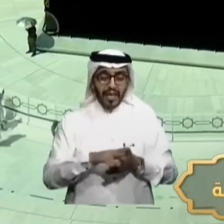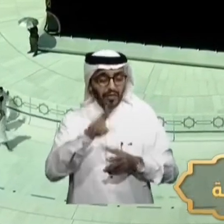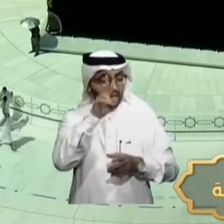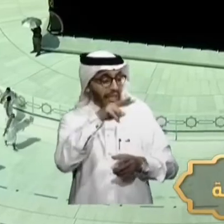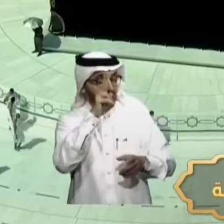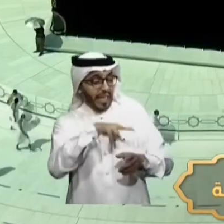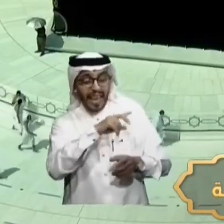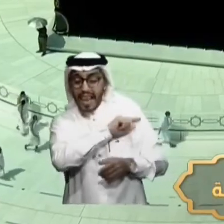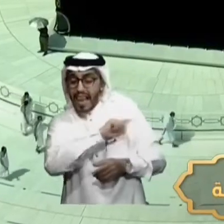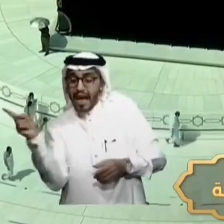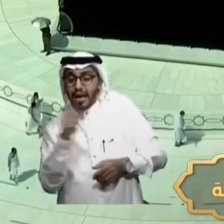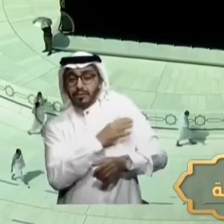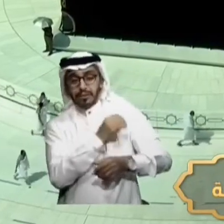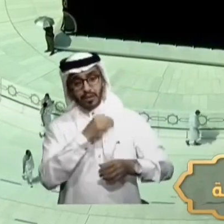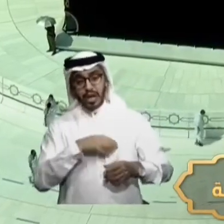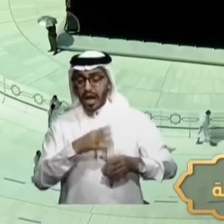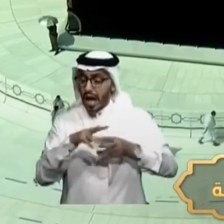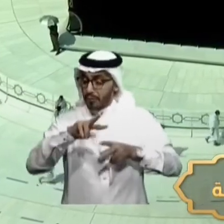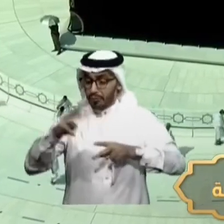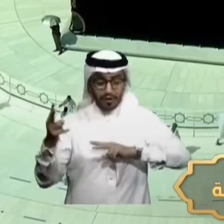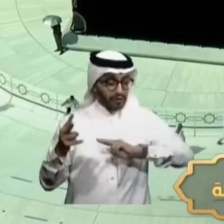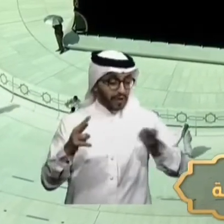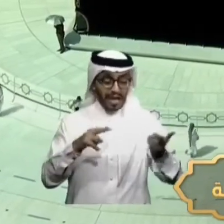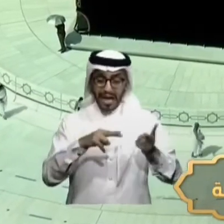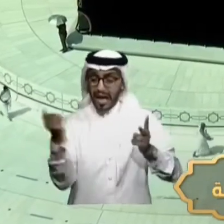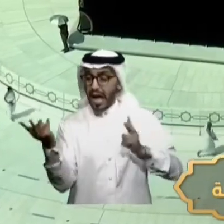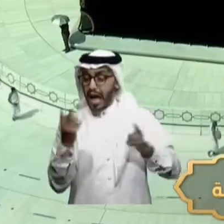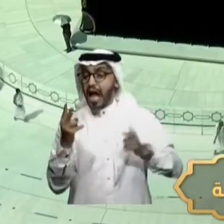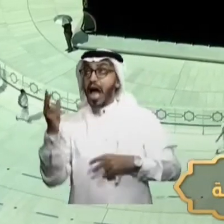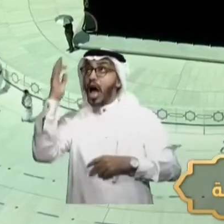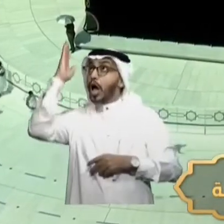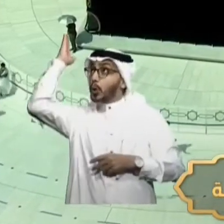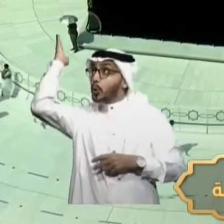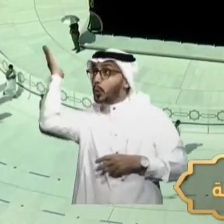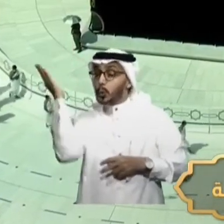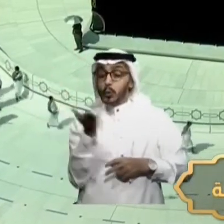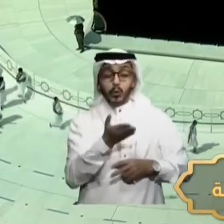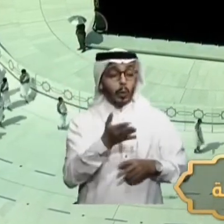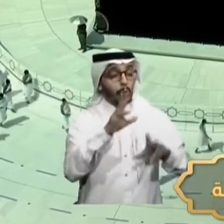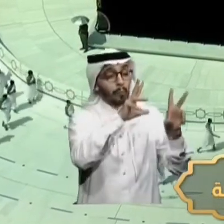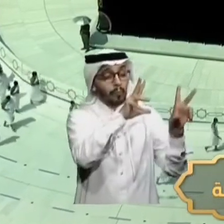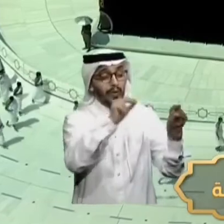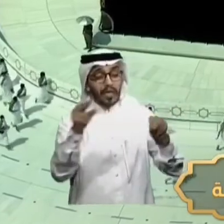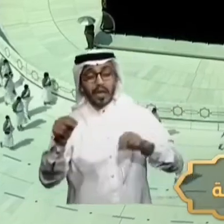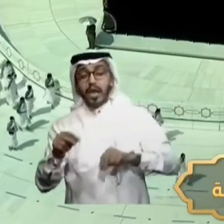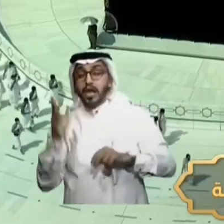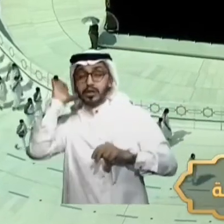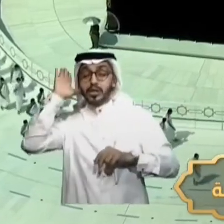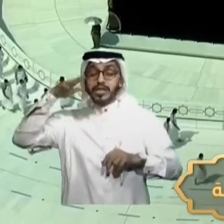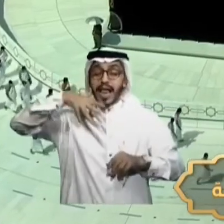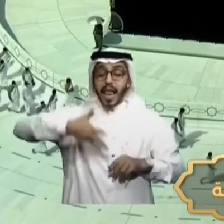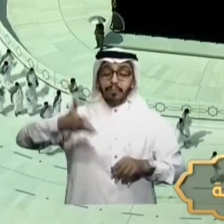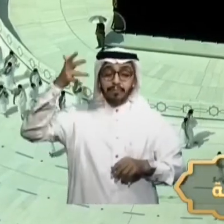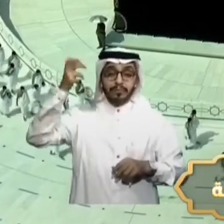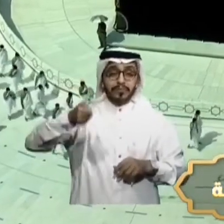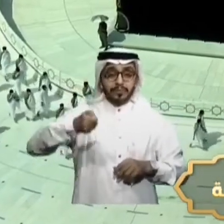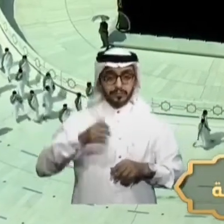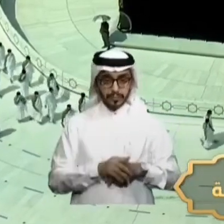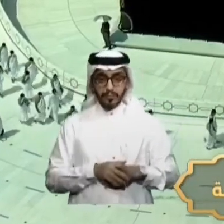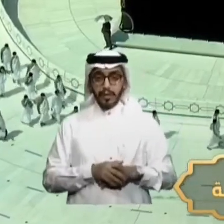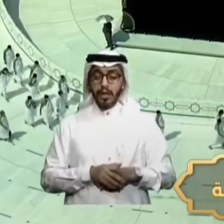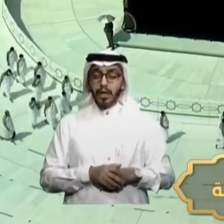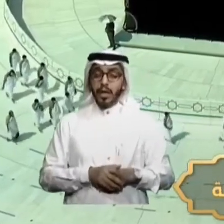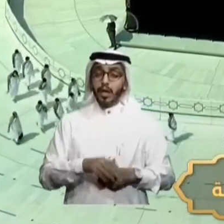استهزاء أو سخرية أو تفريق بين أنبياء الله تعالى ورسله عليهم الصلاة والسلام.